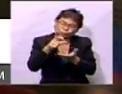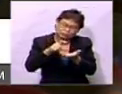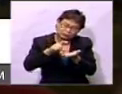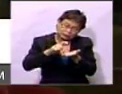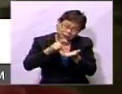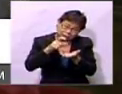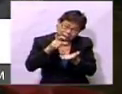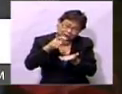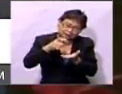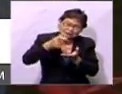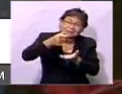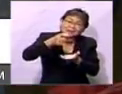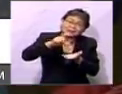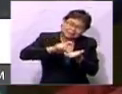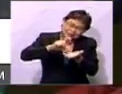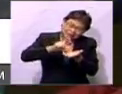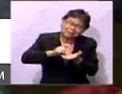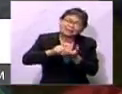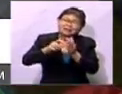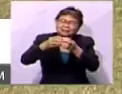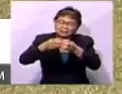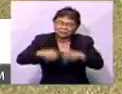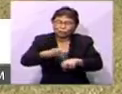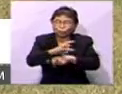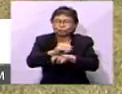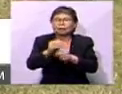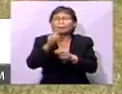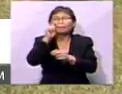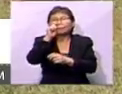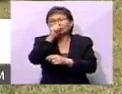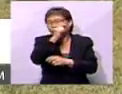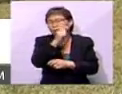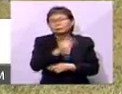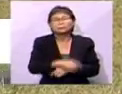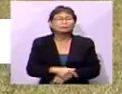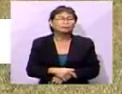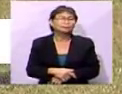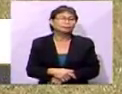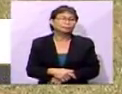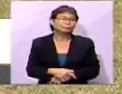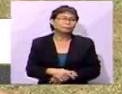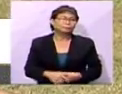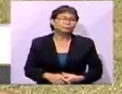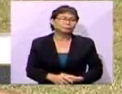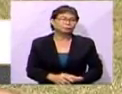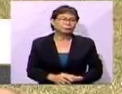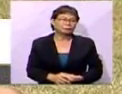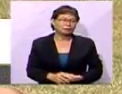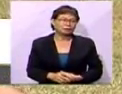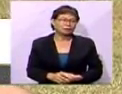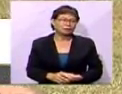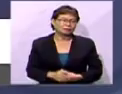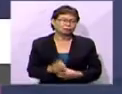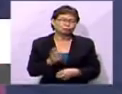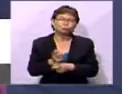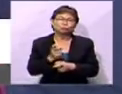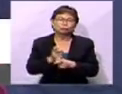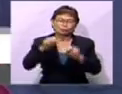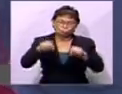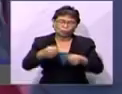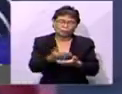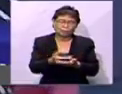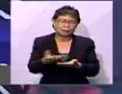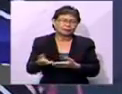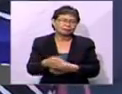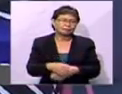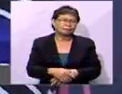telur dan bawang. Kalau boleh buat lagi. Yang mana susah-susah, boleh beli.